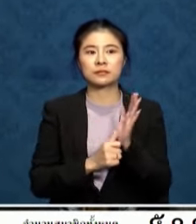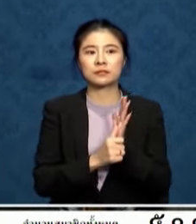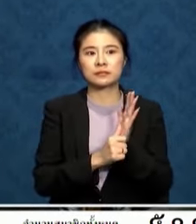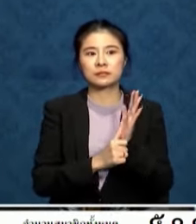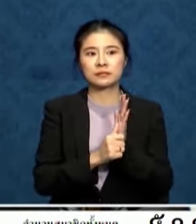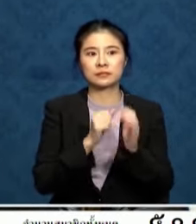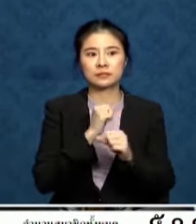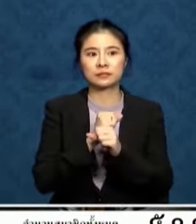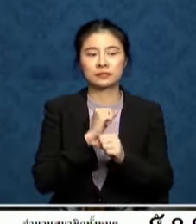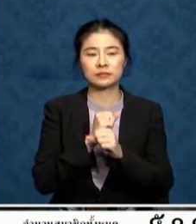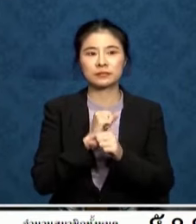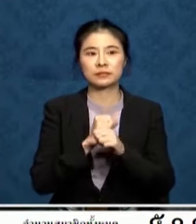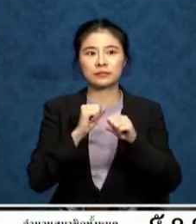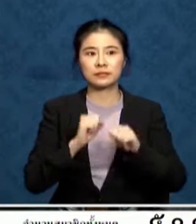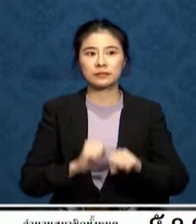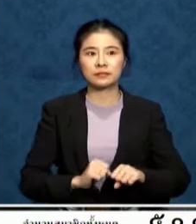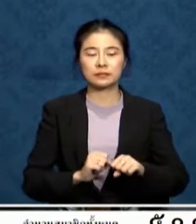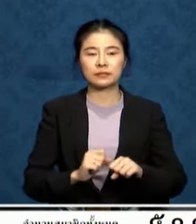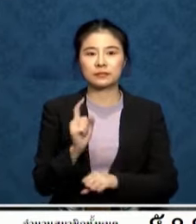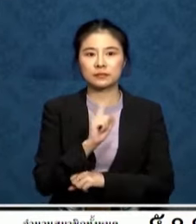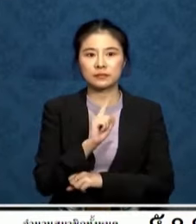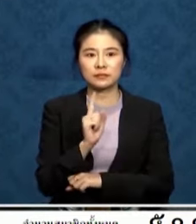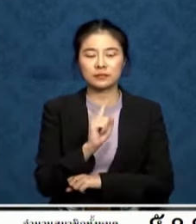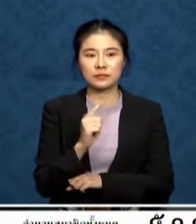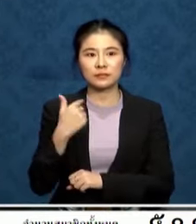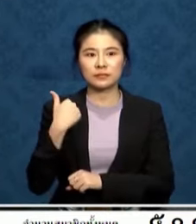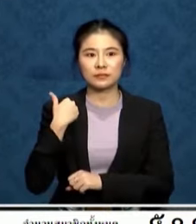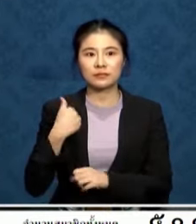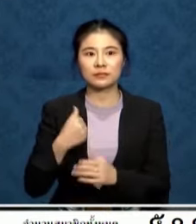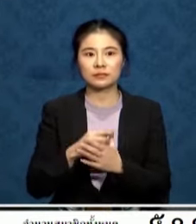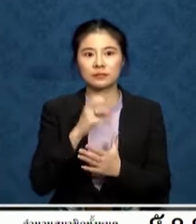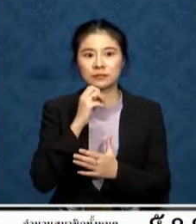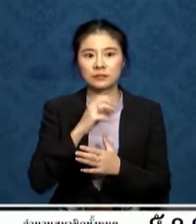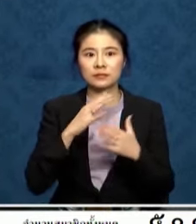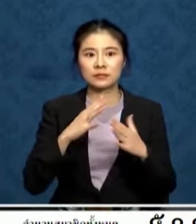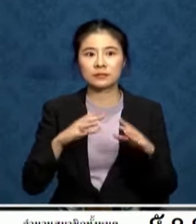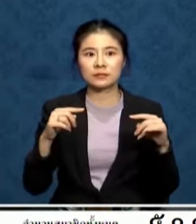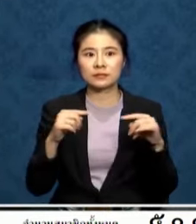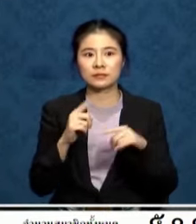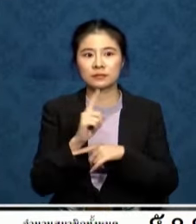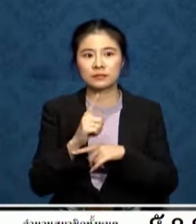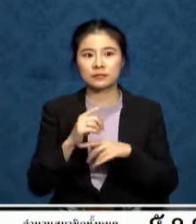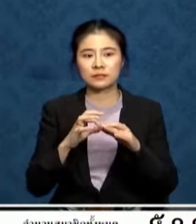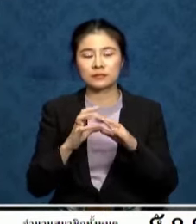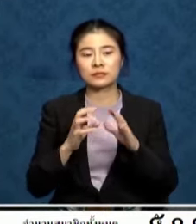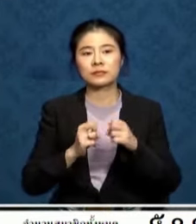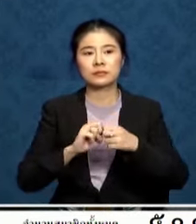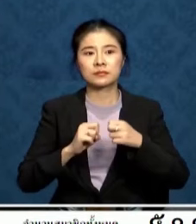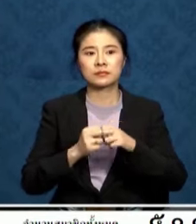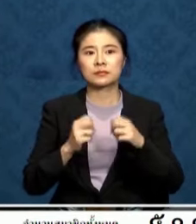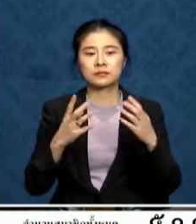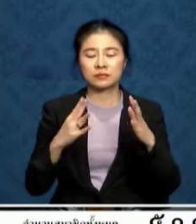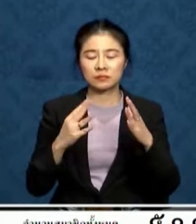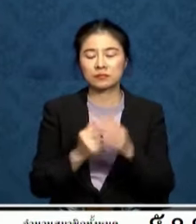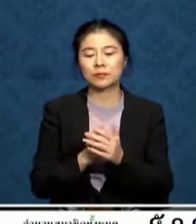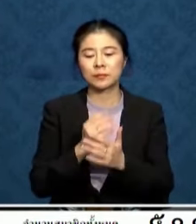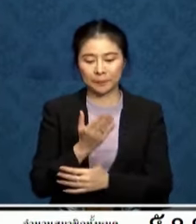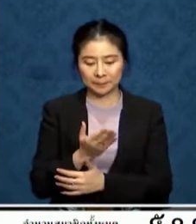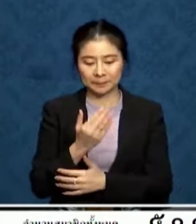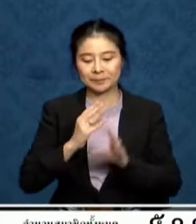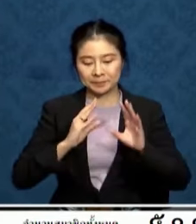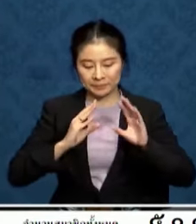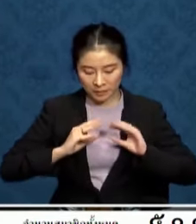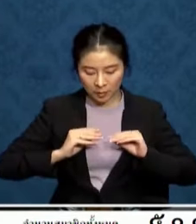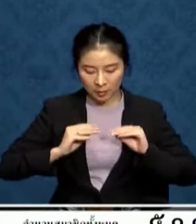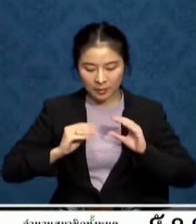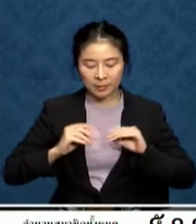ขร่างประชามติมาซึ่งผมบอกตั้งแต่แรกนะครับว่าผมไม่ขัดข้องและผมเห็นด้วยกับการที่จะต้องมา